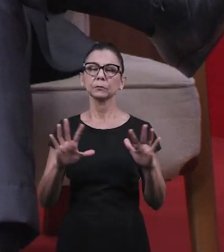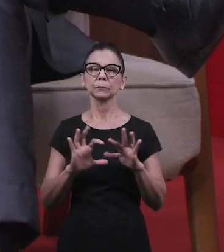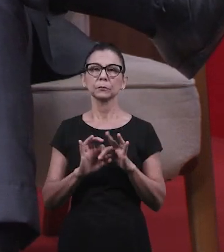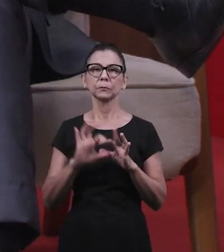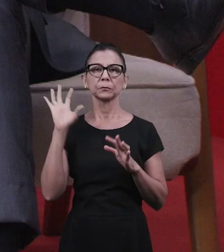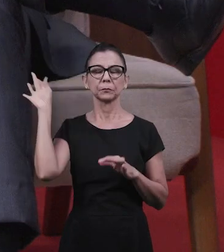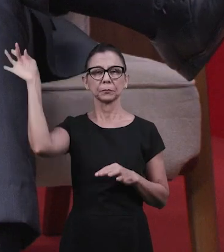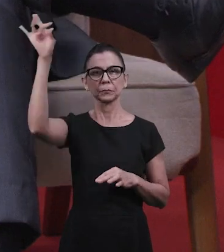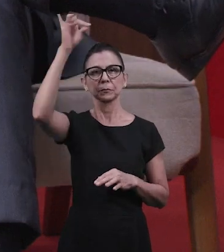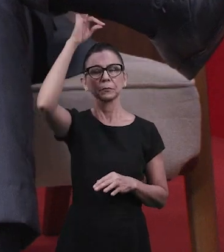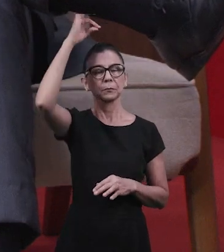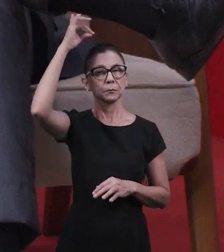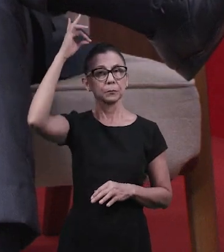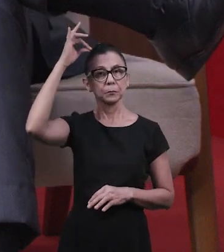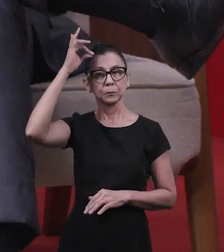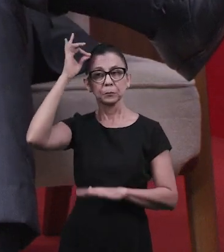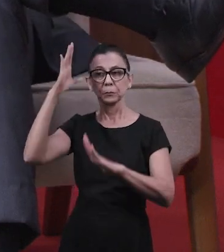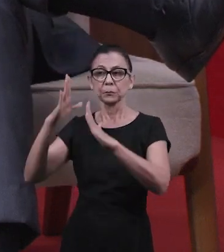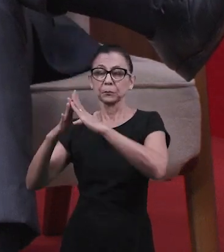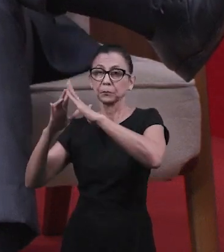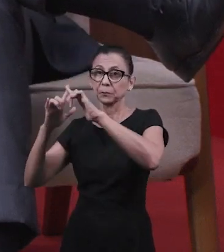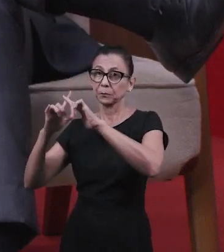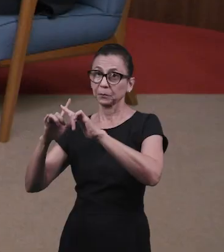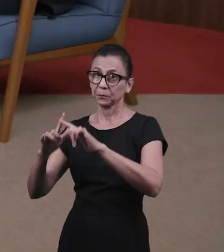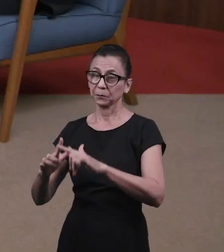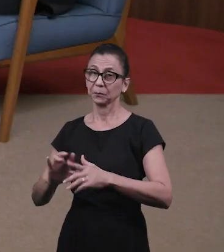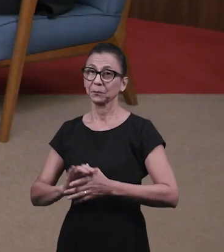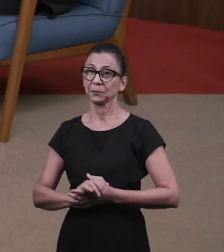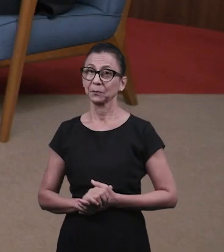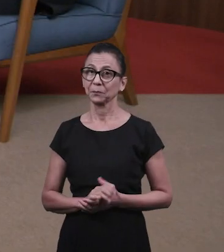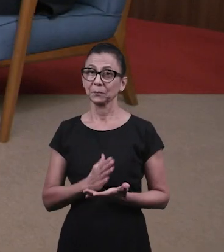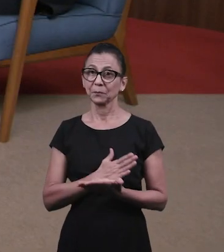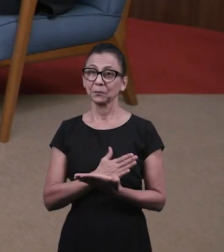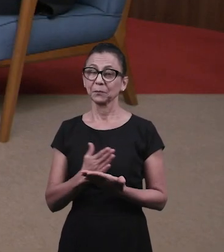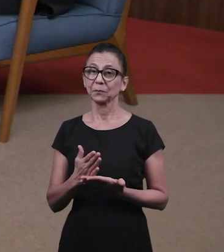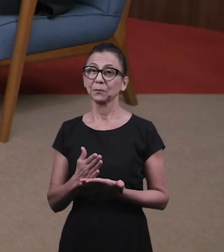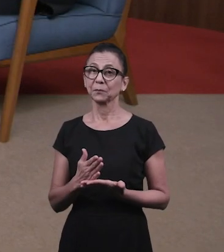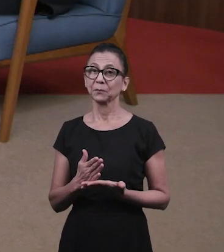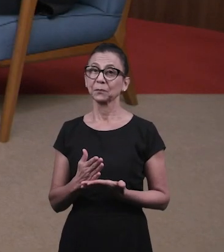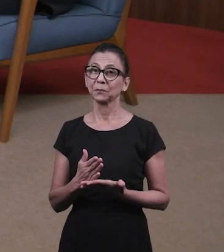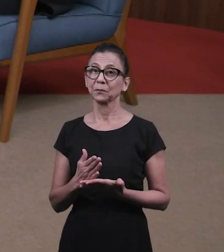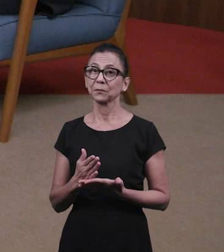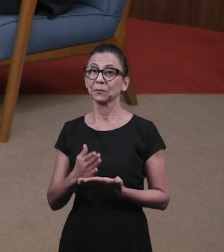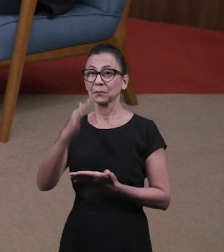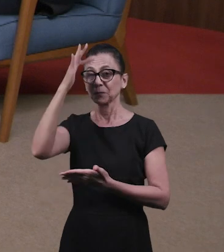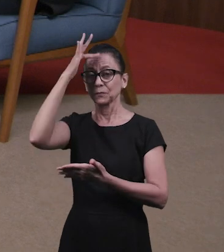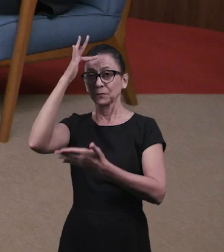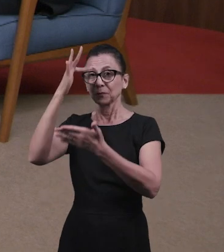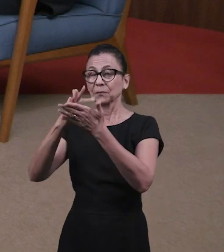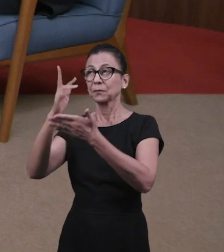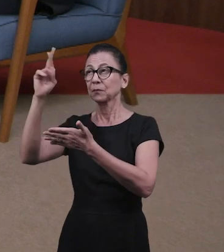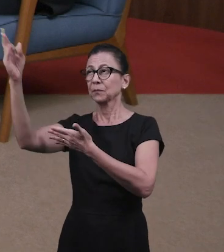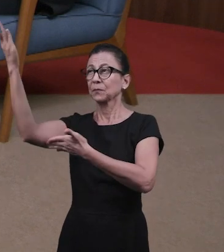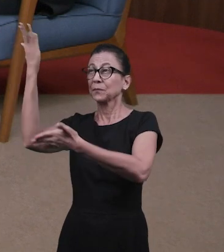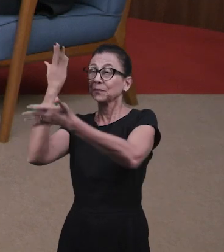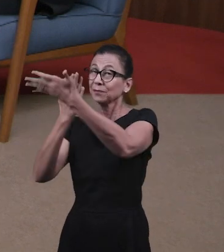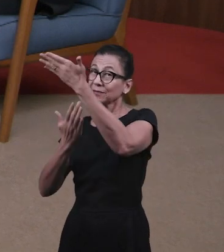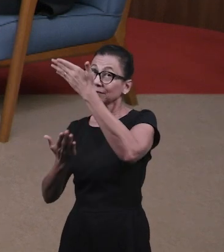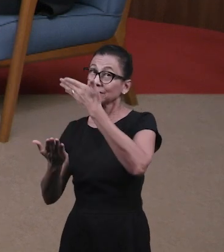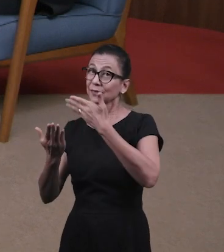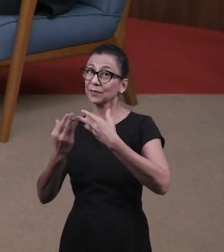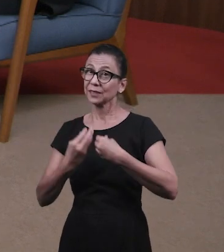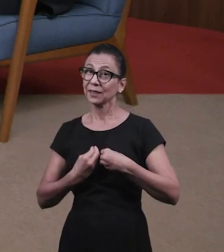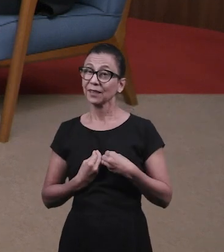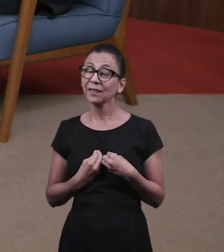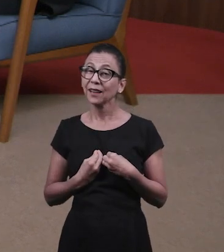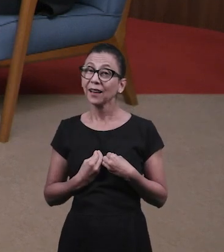l'Église, et tout cela à partir de la foi qui vient du haut, que Dieu nous donne. Mais cette foi, elle doit être